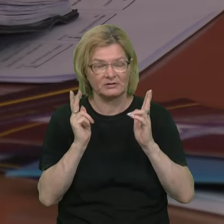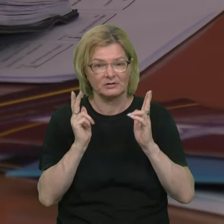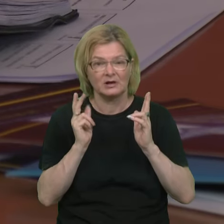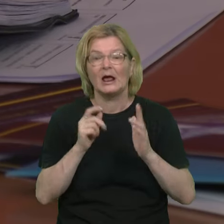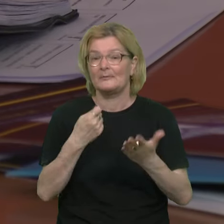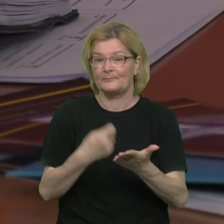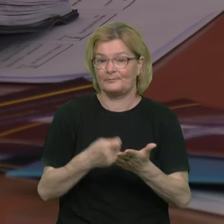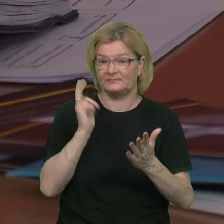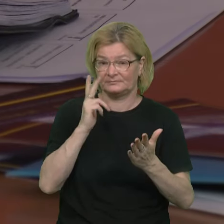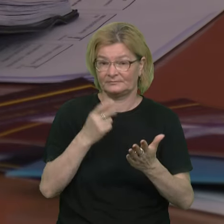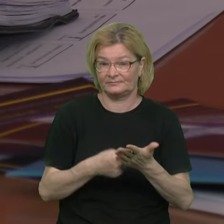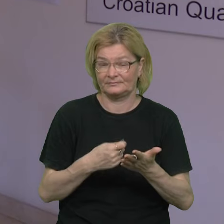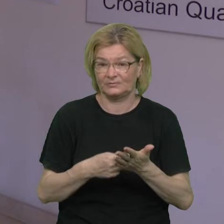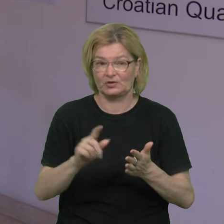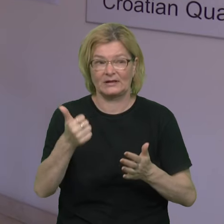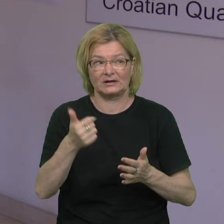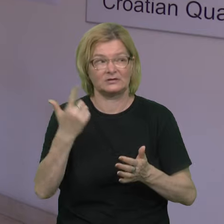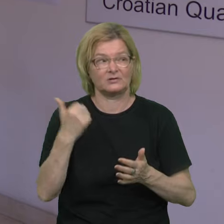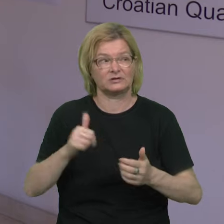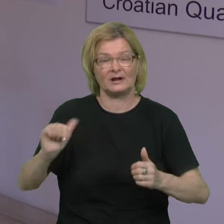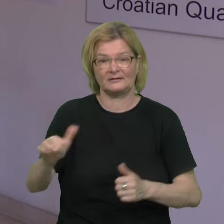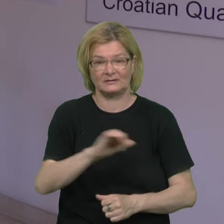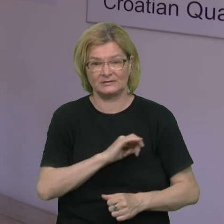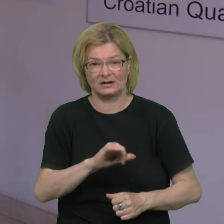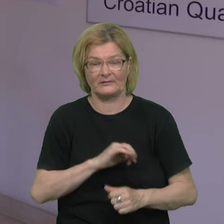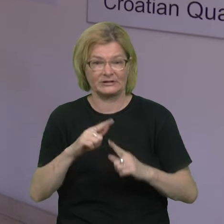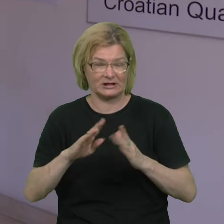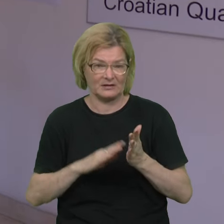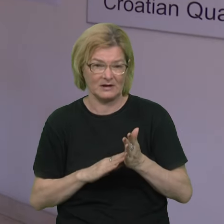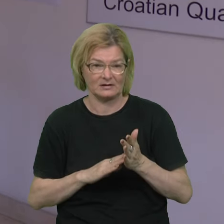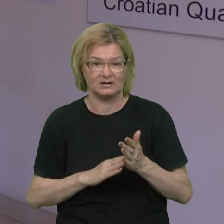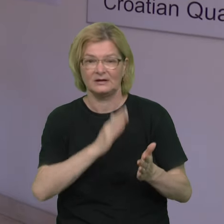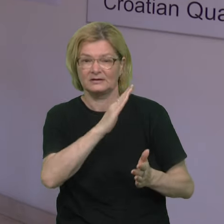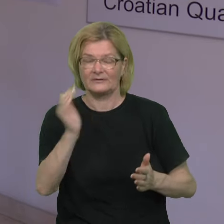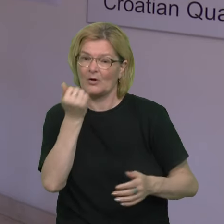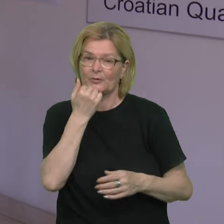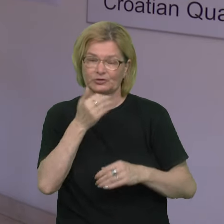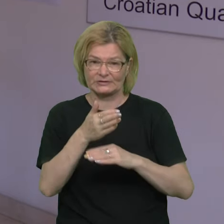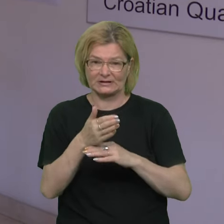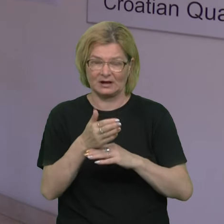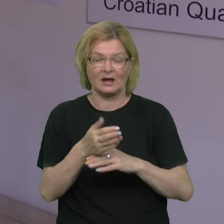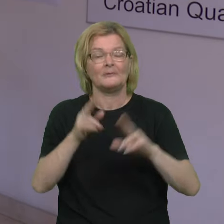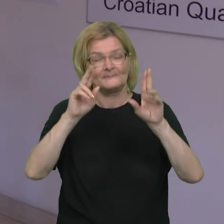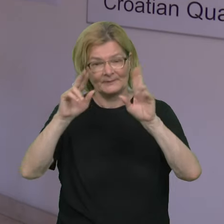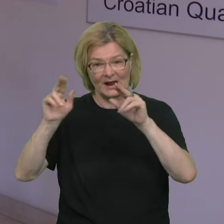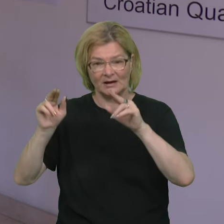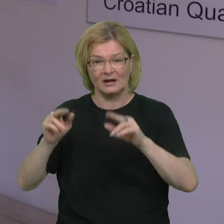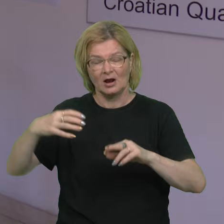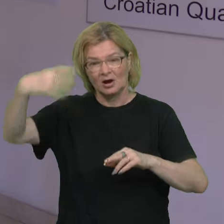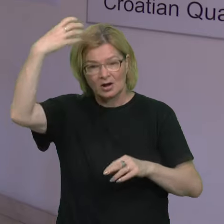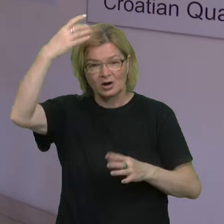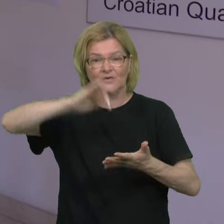potraživanja. Naplata potraživanja to je jedna od najzanimljivijih tema svakog poduzetnika.